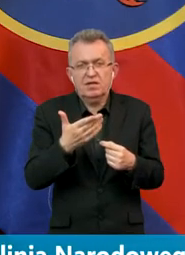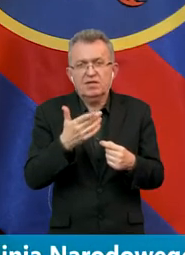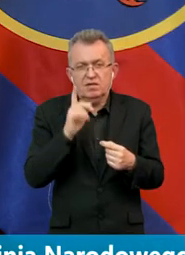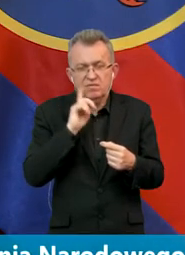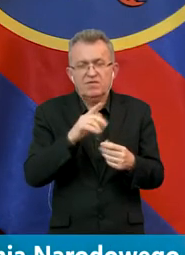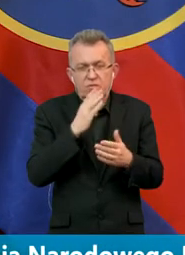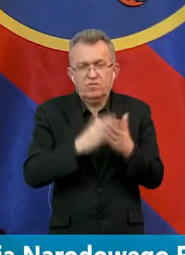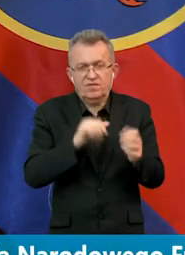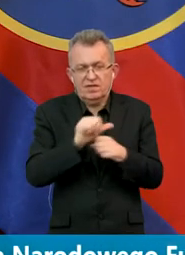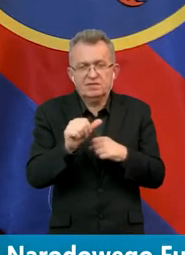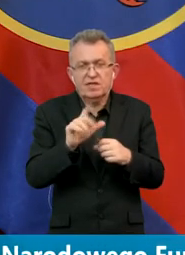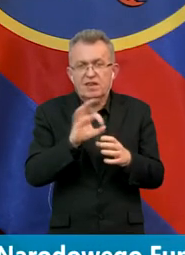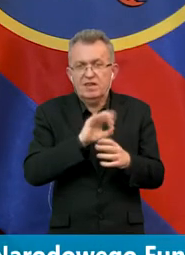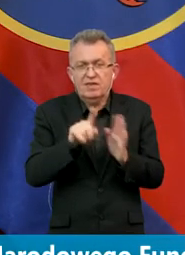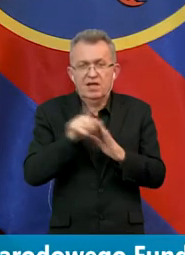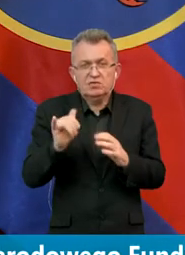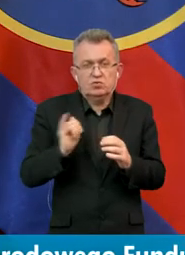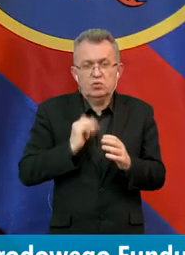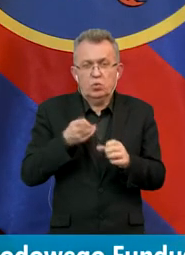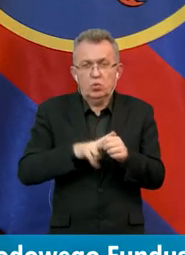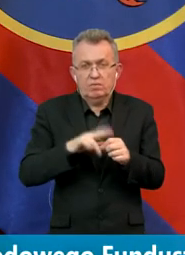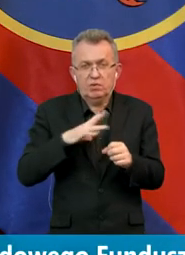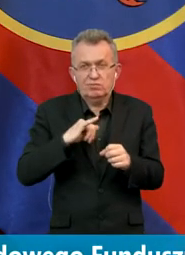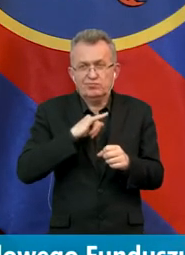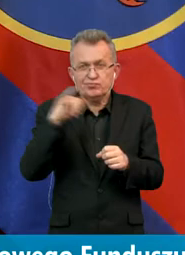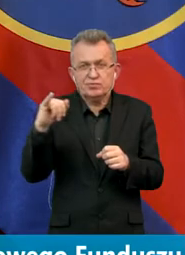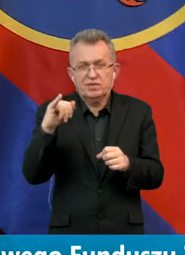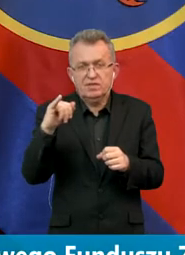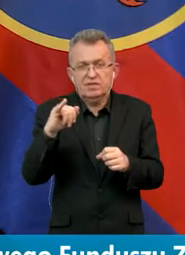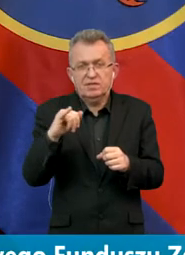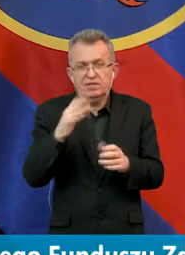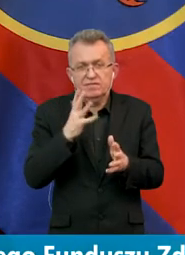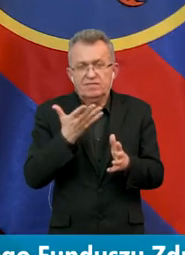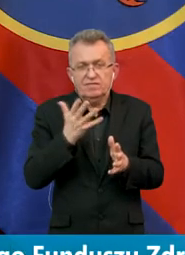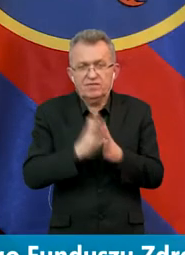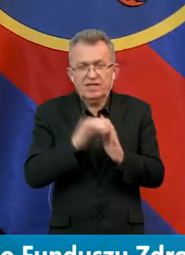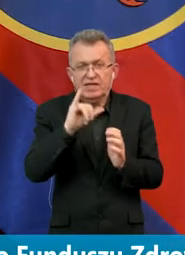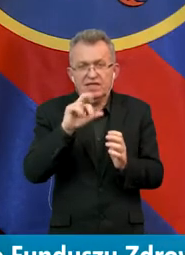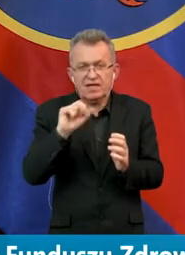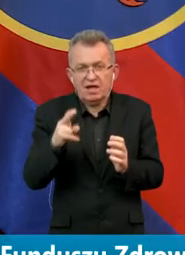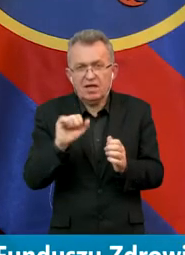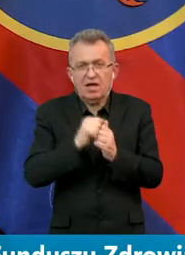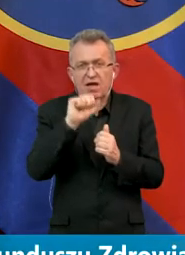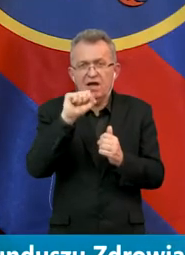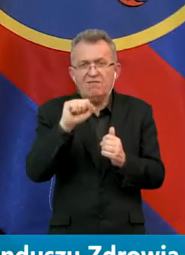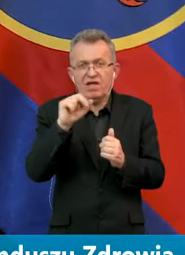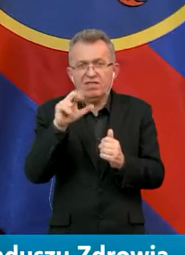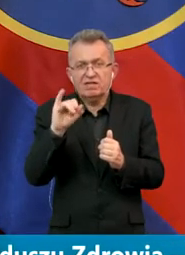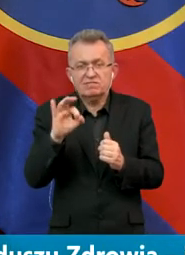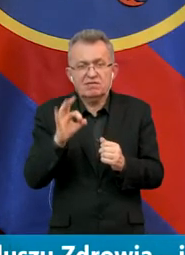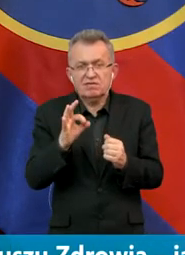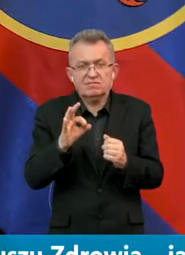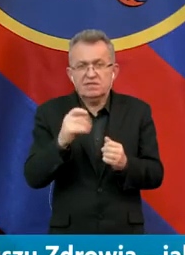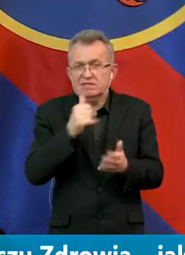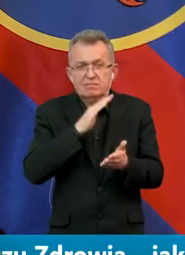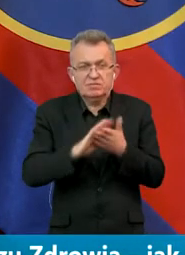dla żołnierzy, którzy brali udział w misjach w Iraku i w Afganistanie. Rzeczywiście takiej opcji z